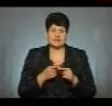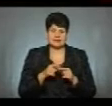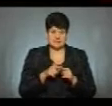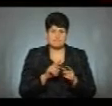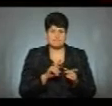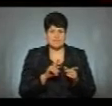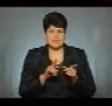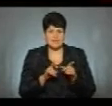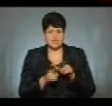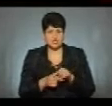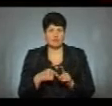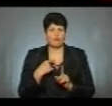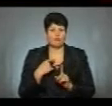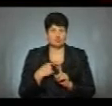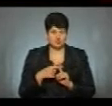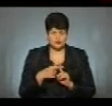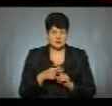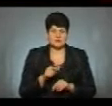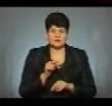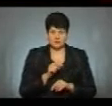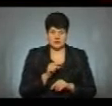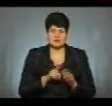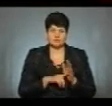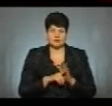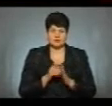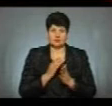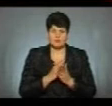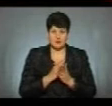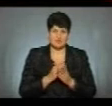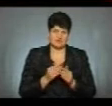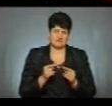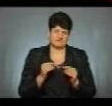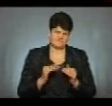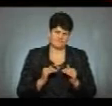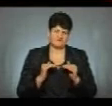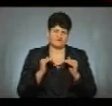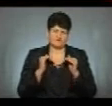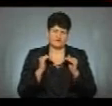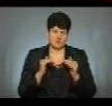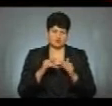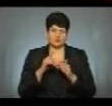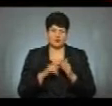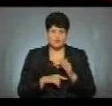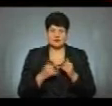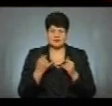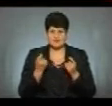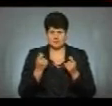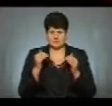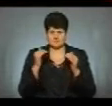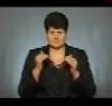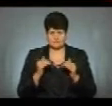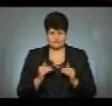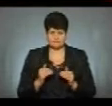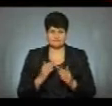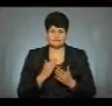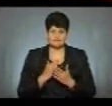інституція перейшла в плюс. І, відповідно, вона спочатку мала значно вищий індекс довіри, зараз він трошки